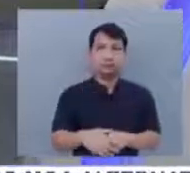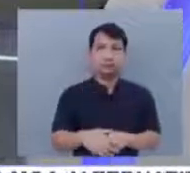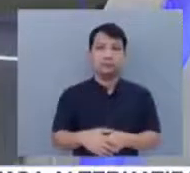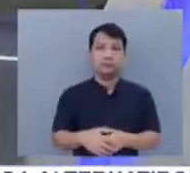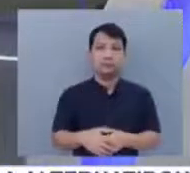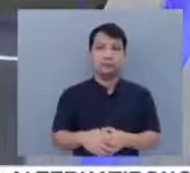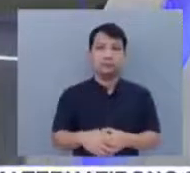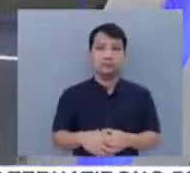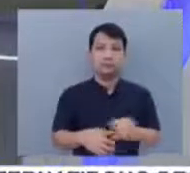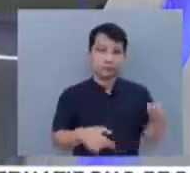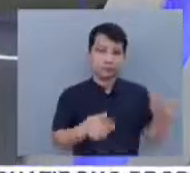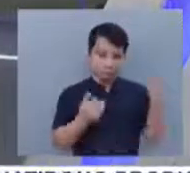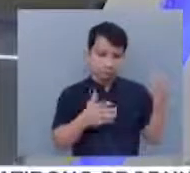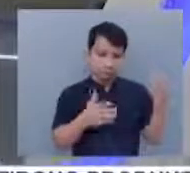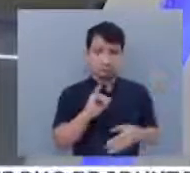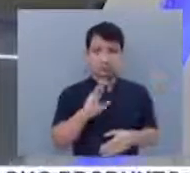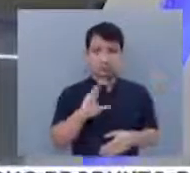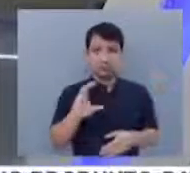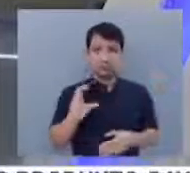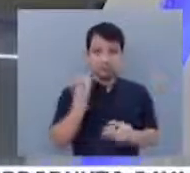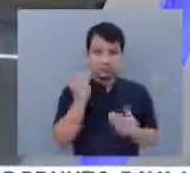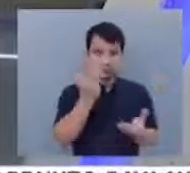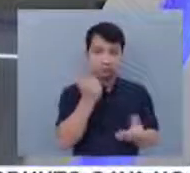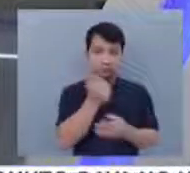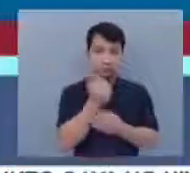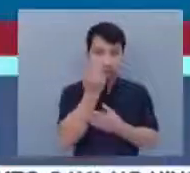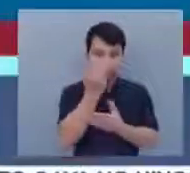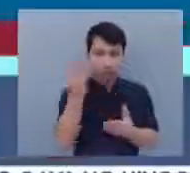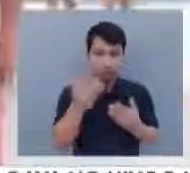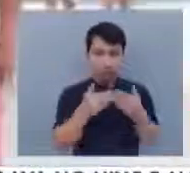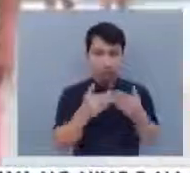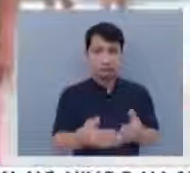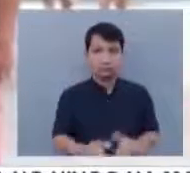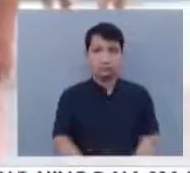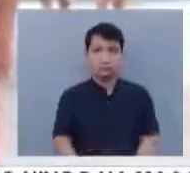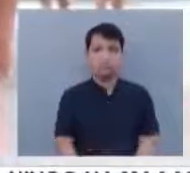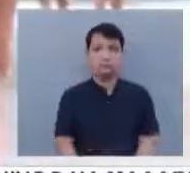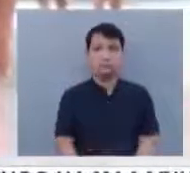ng IBC sa detalye. Rise and shine, Princess!